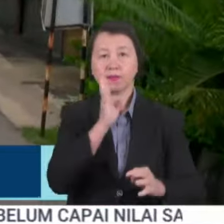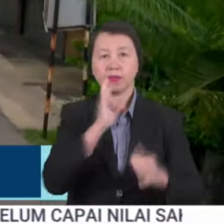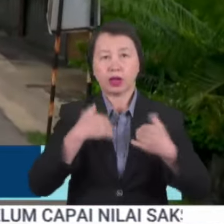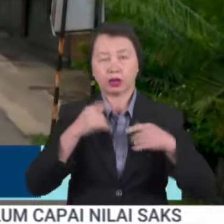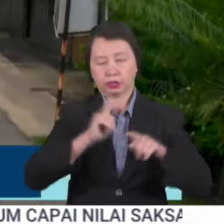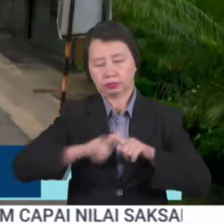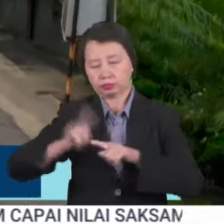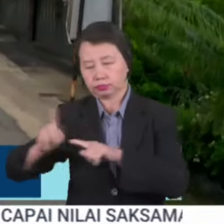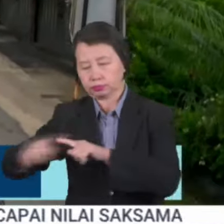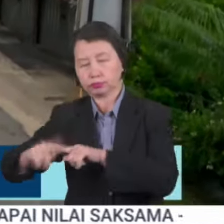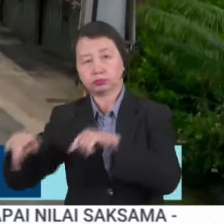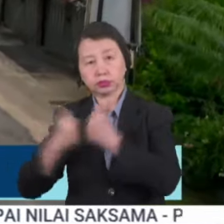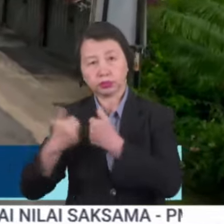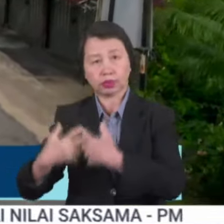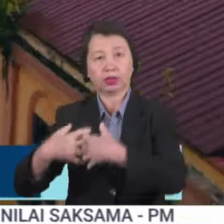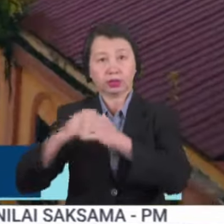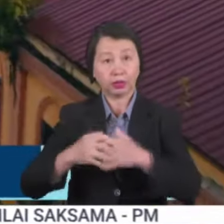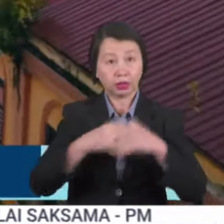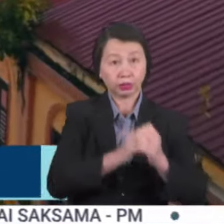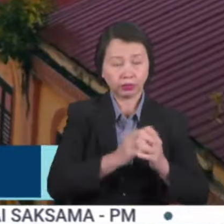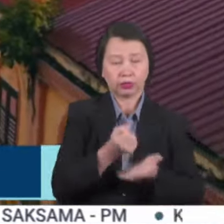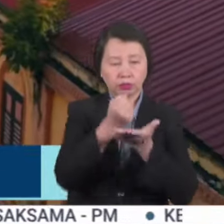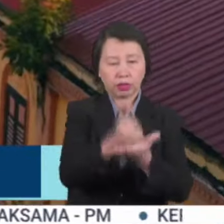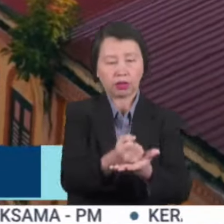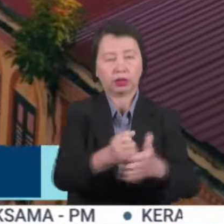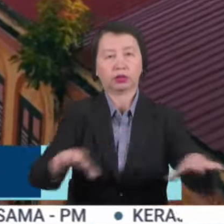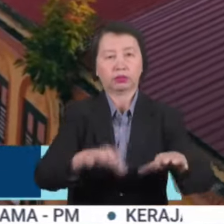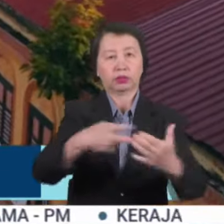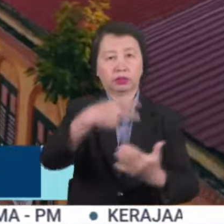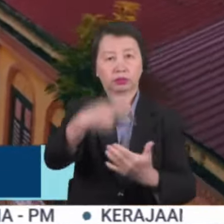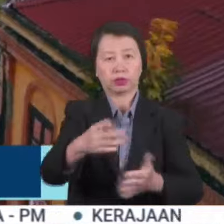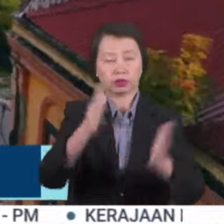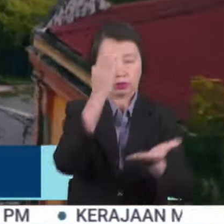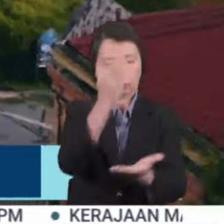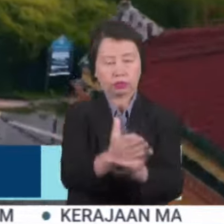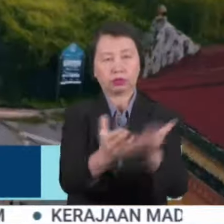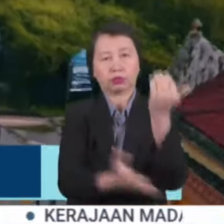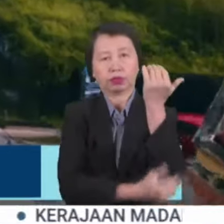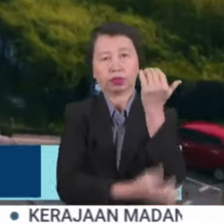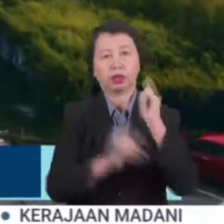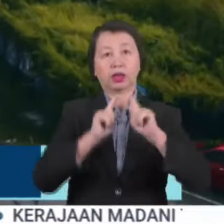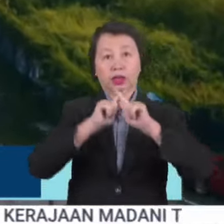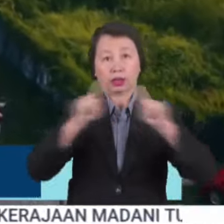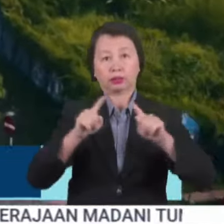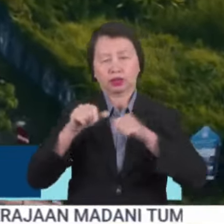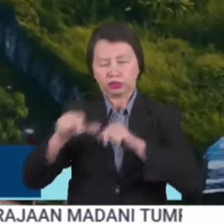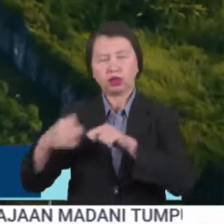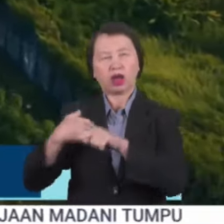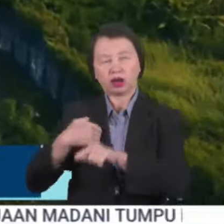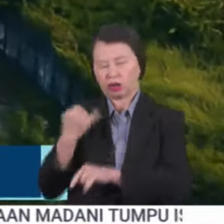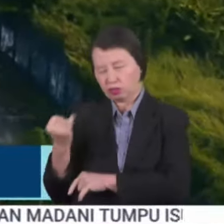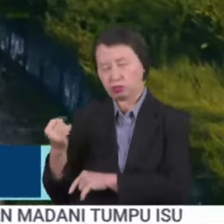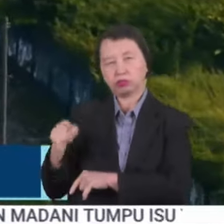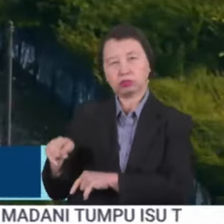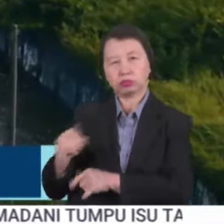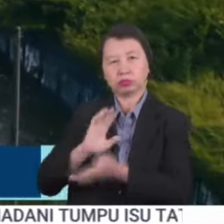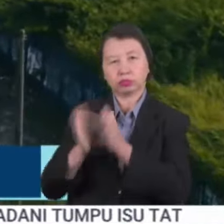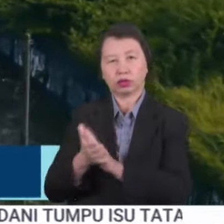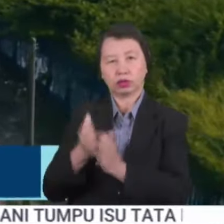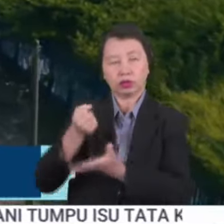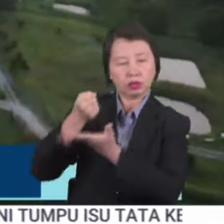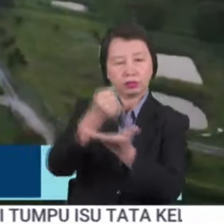terdapat pelbagai agensi yang ditubuhkan untuk membantu dan melaksanakan program membasmi kemiskinan, namun masih terdapat ketirisan